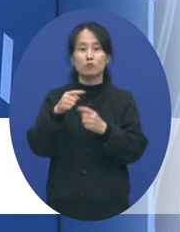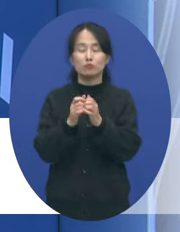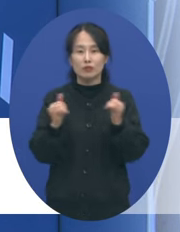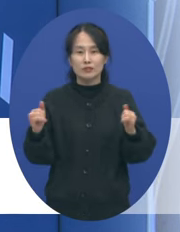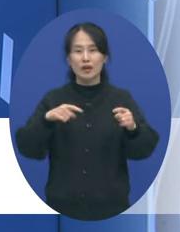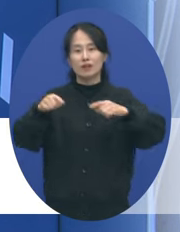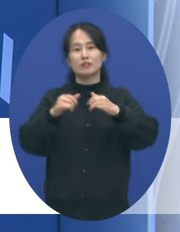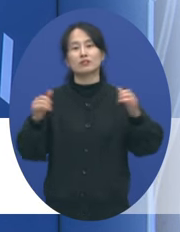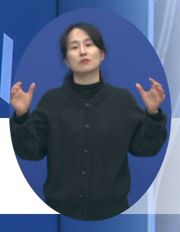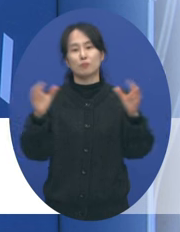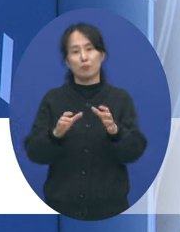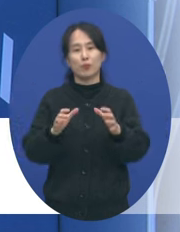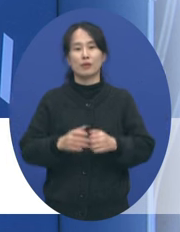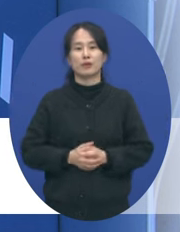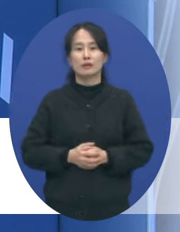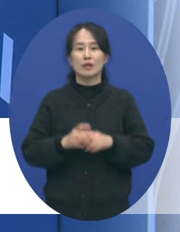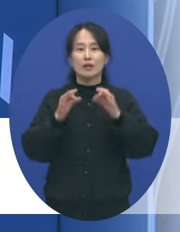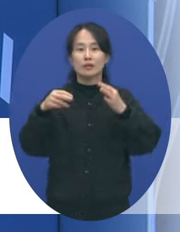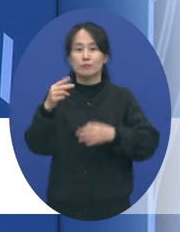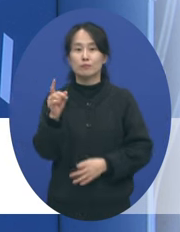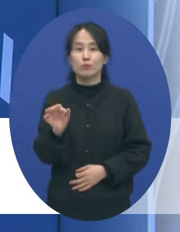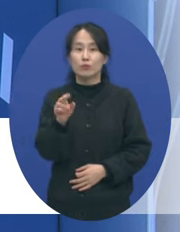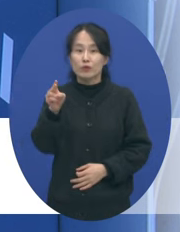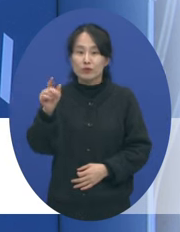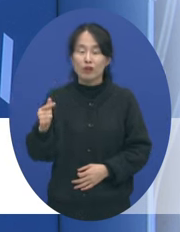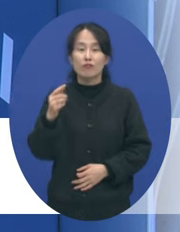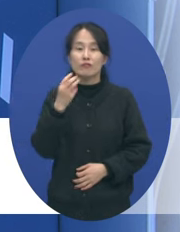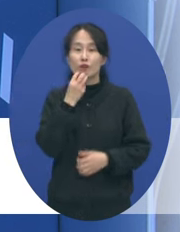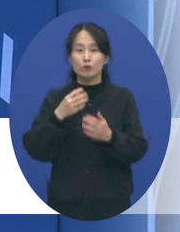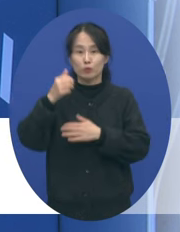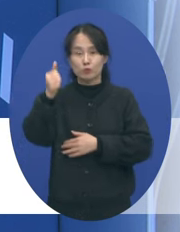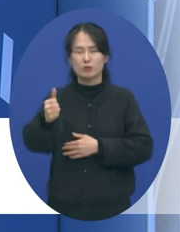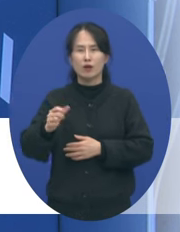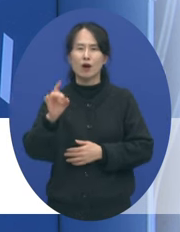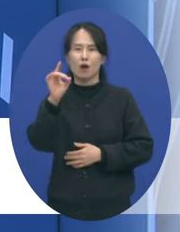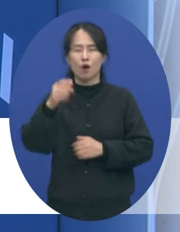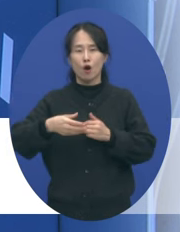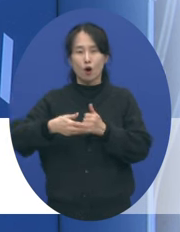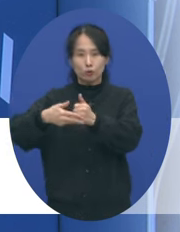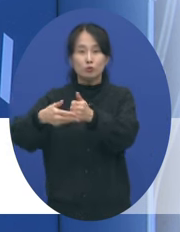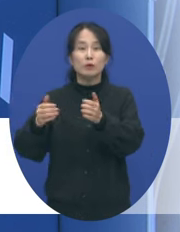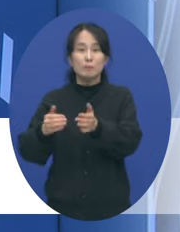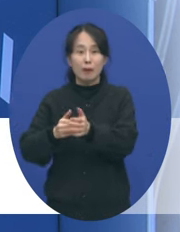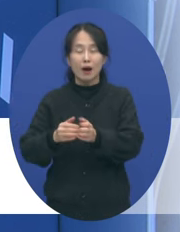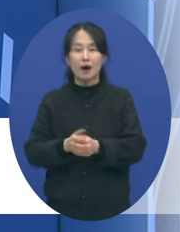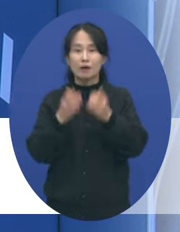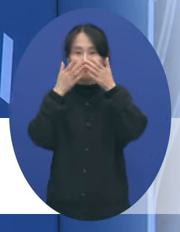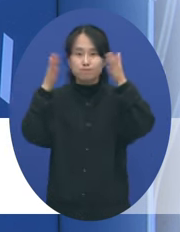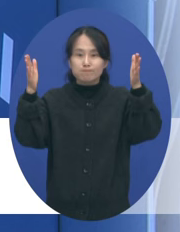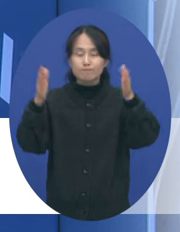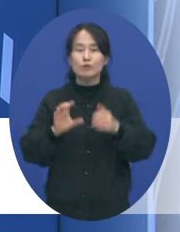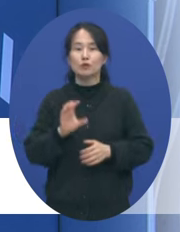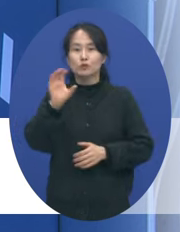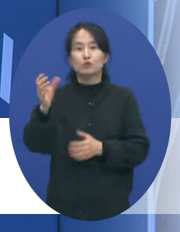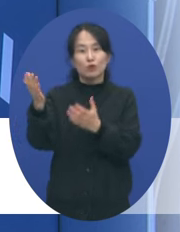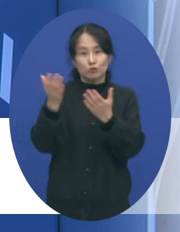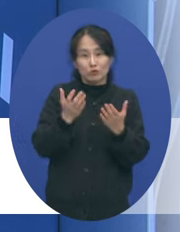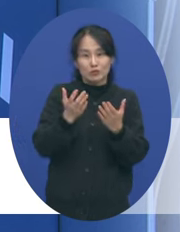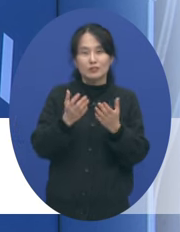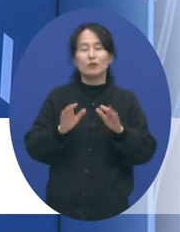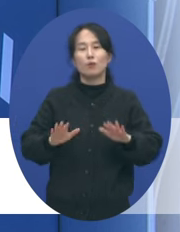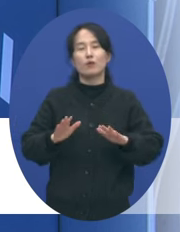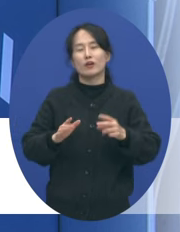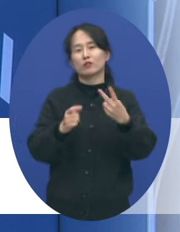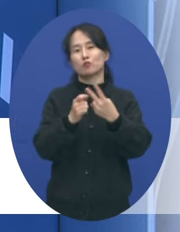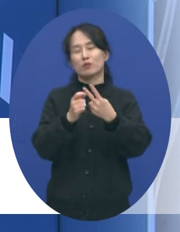자리인데요. 김동연 지사가 국내 지자체장 중 유일하게 초청받았습니다. 견문도 넓히고 투자 유치도 끌어낸 올해 두 번째